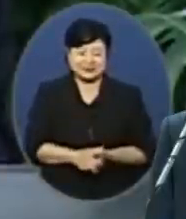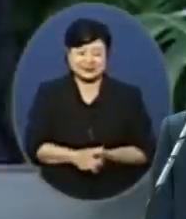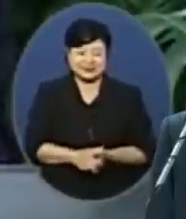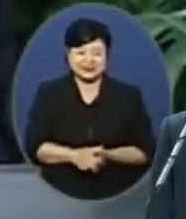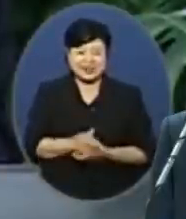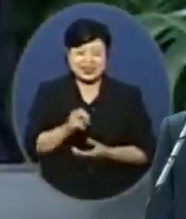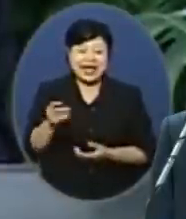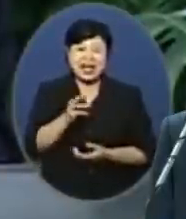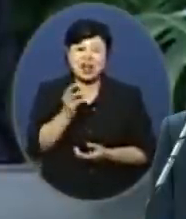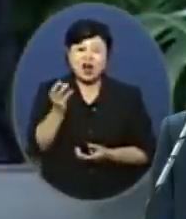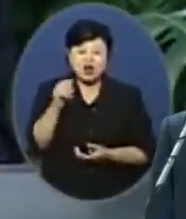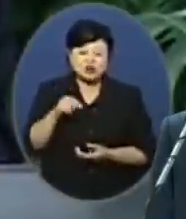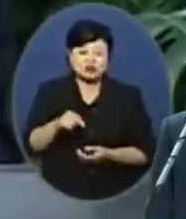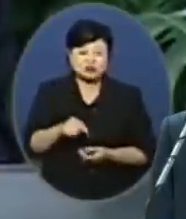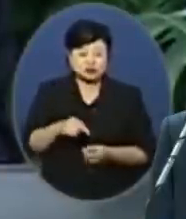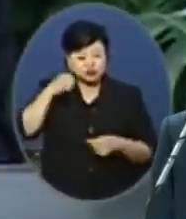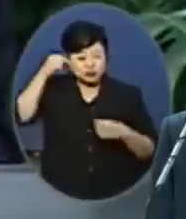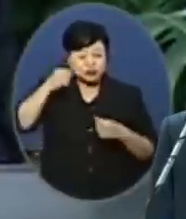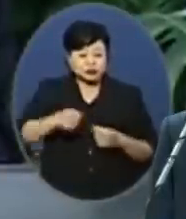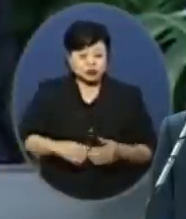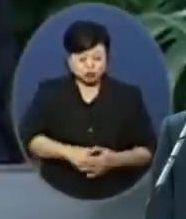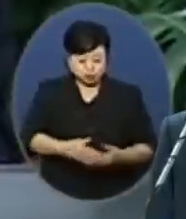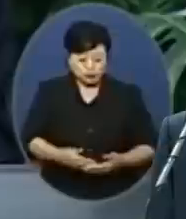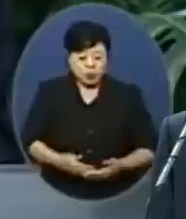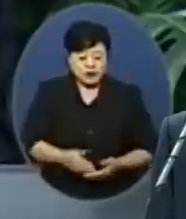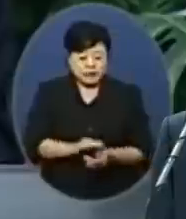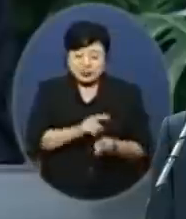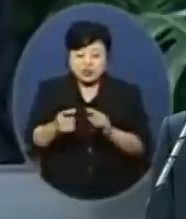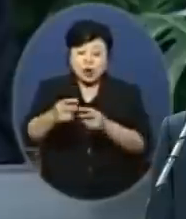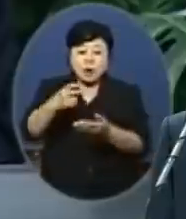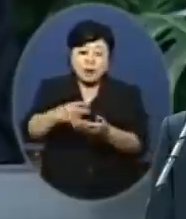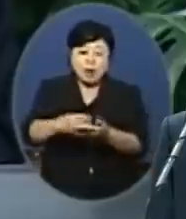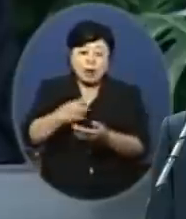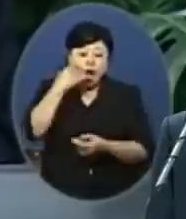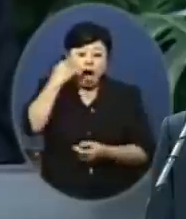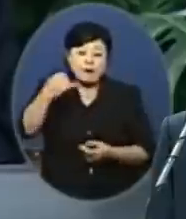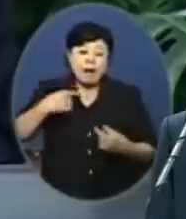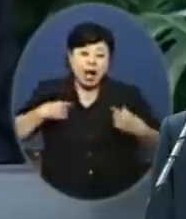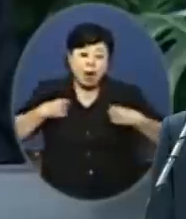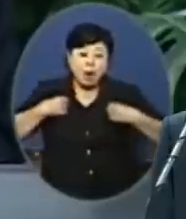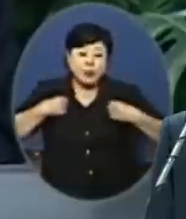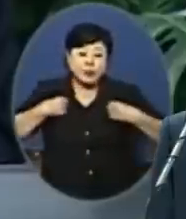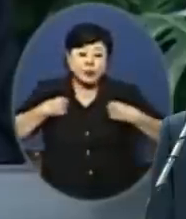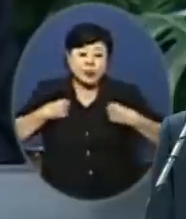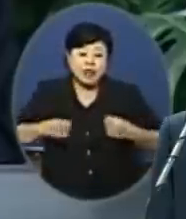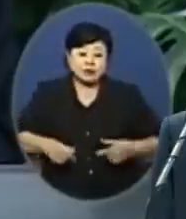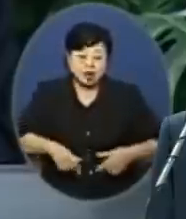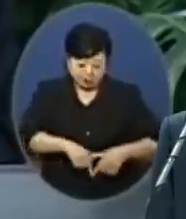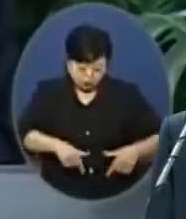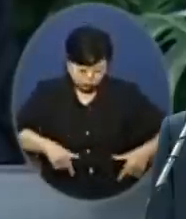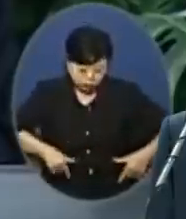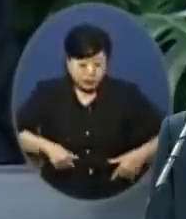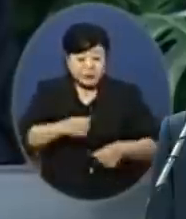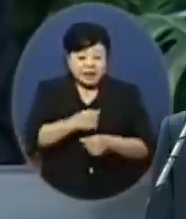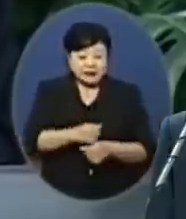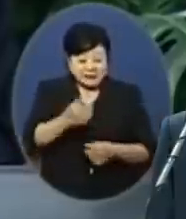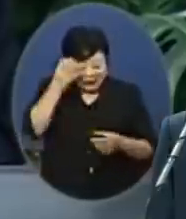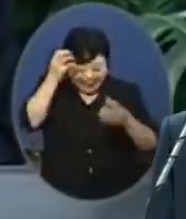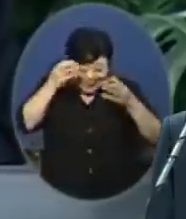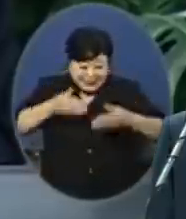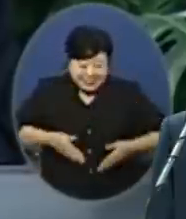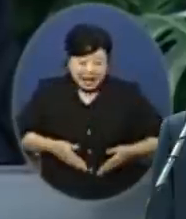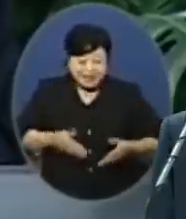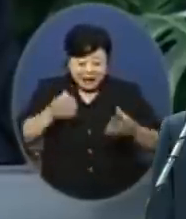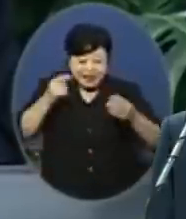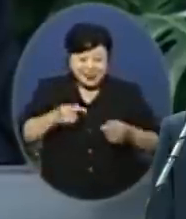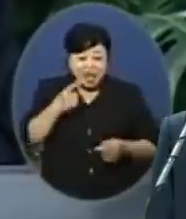캥가루 주머니 치료법을 발견했어요. 어머니의 위도스를 가지고서 주머니를 만들어가지고서 애기가 나오면 어린